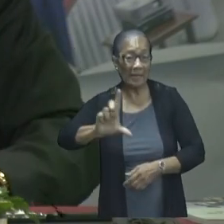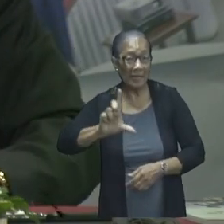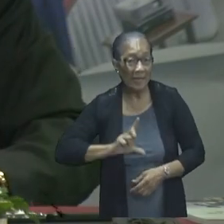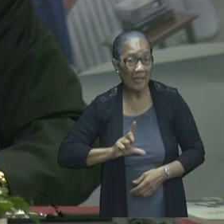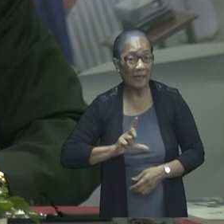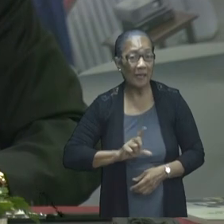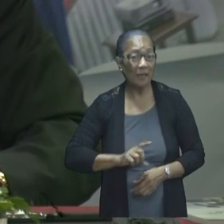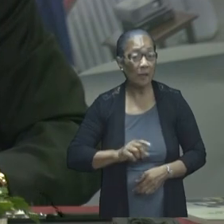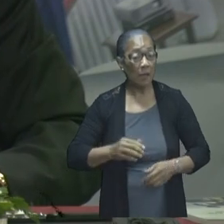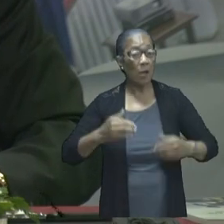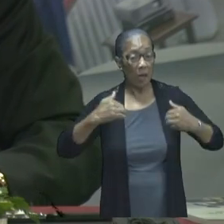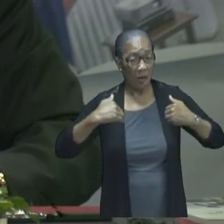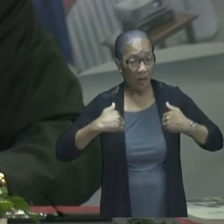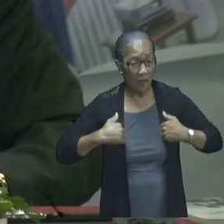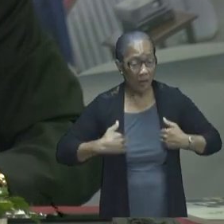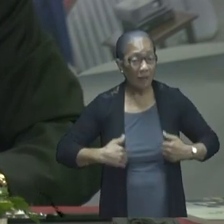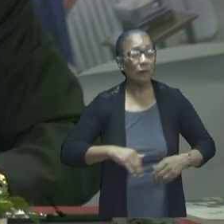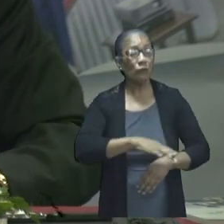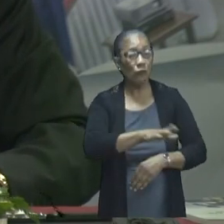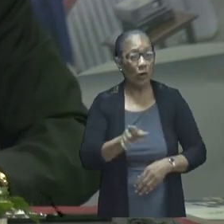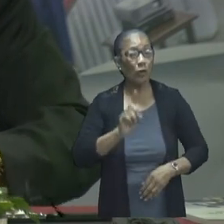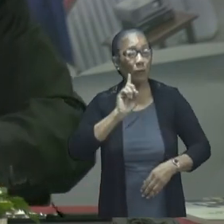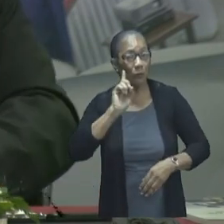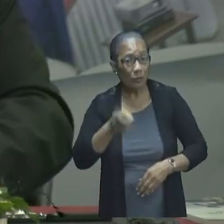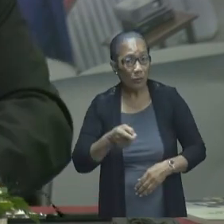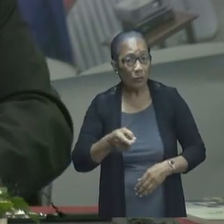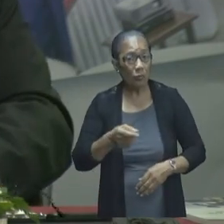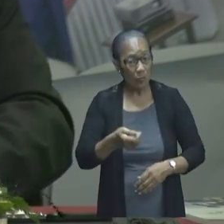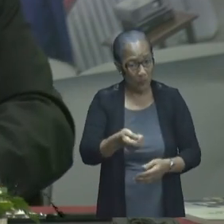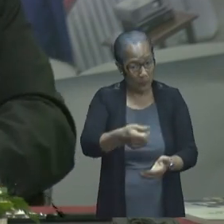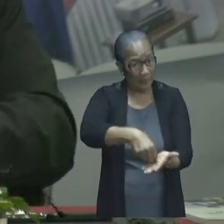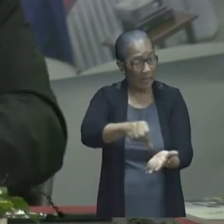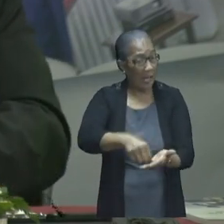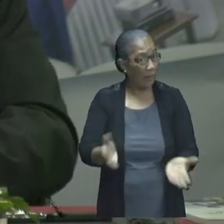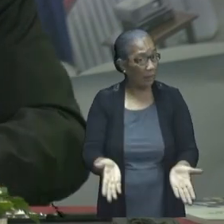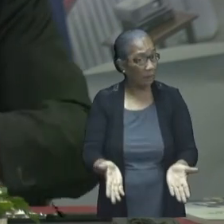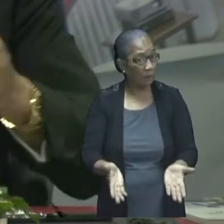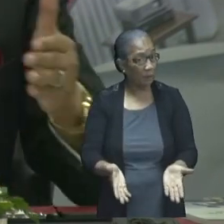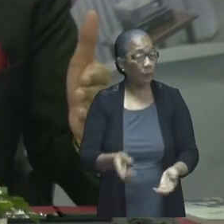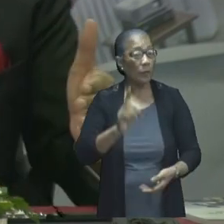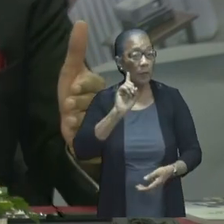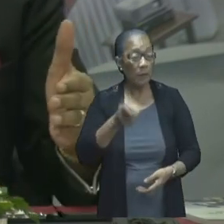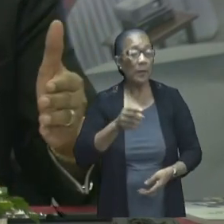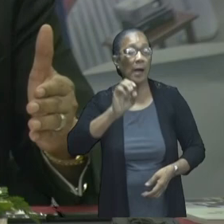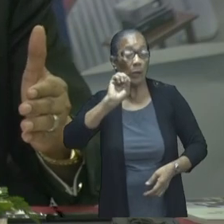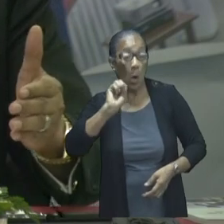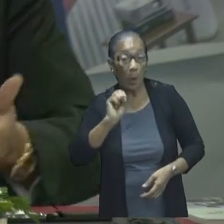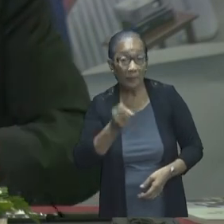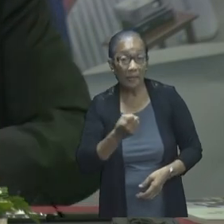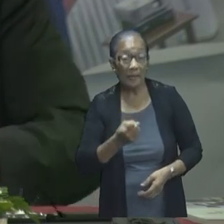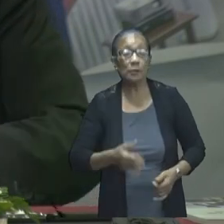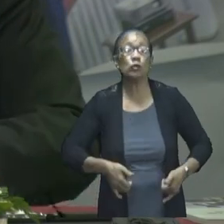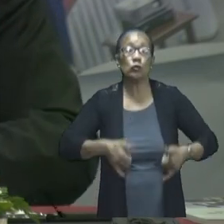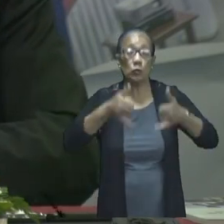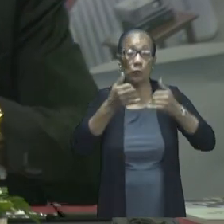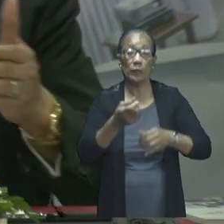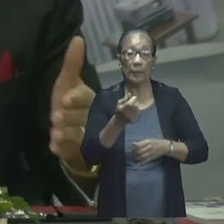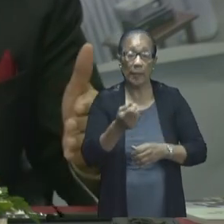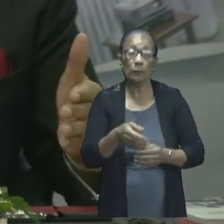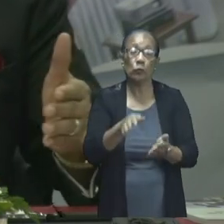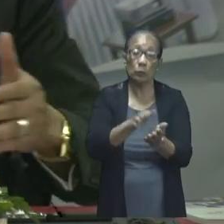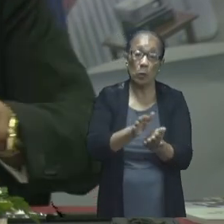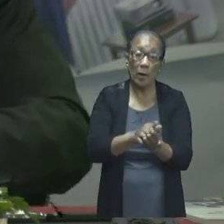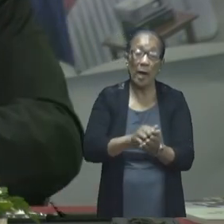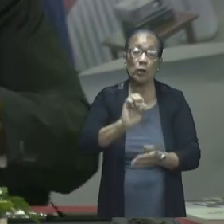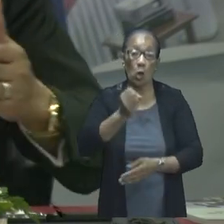uw tenen door het volk afval los moeten wonen en hier bleef het maar omdat je sophie geld moeten reserveren om je schuld